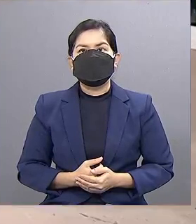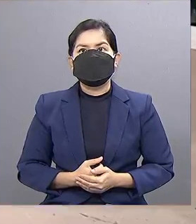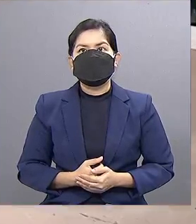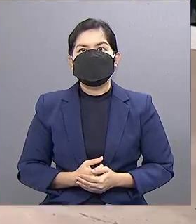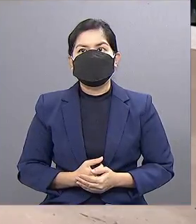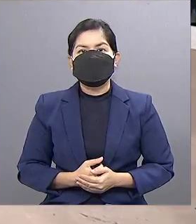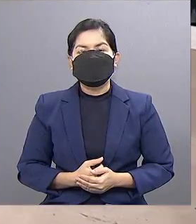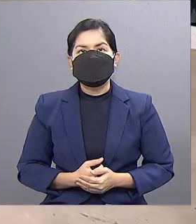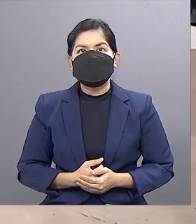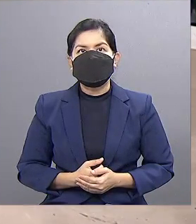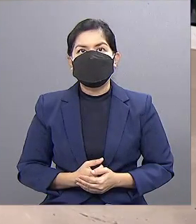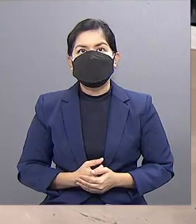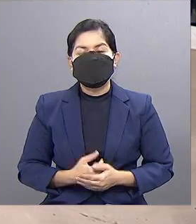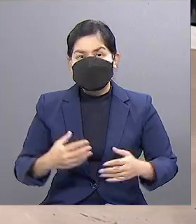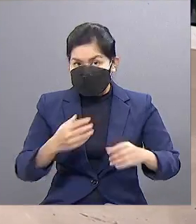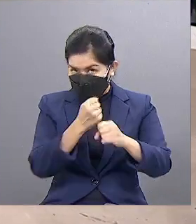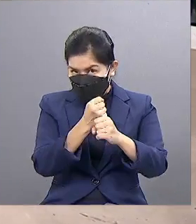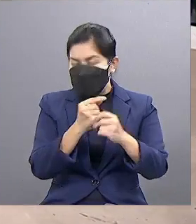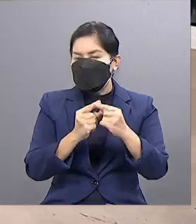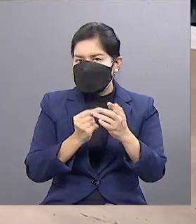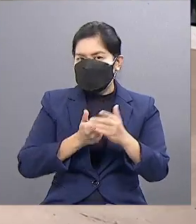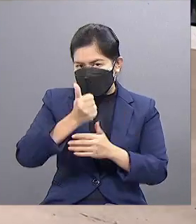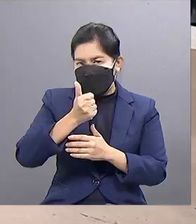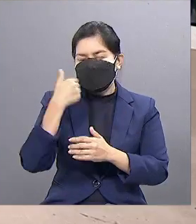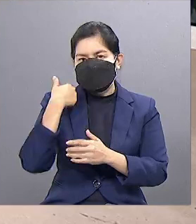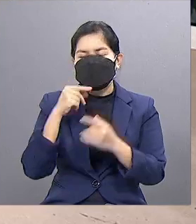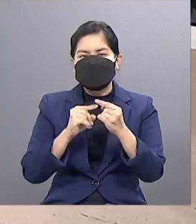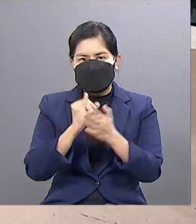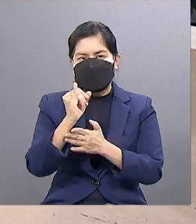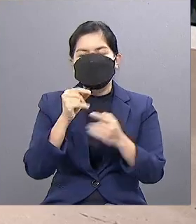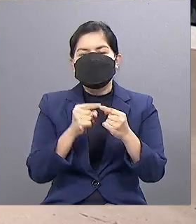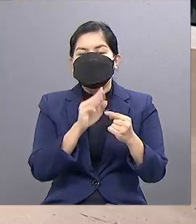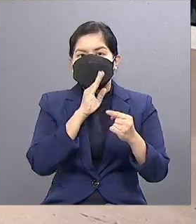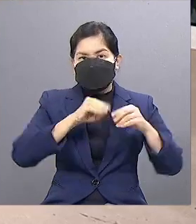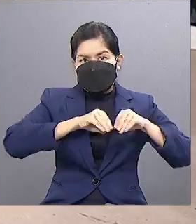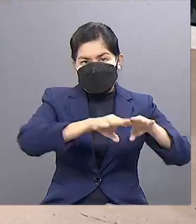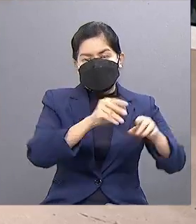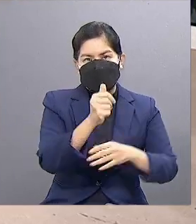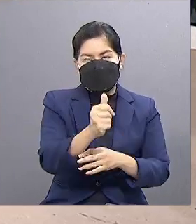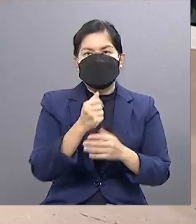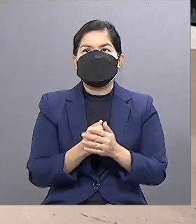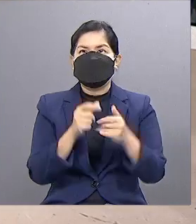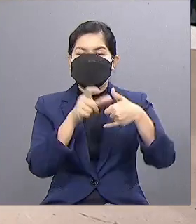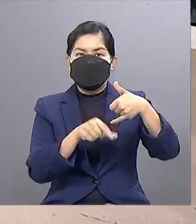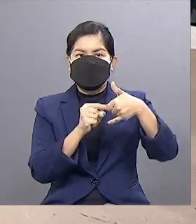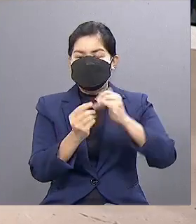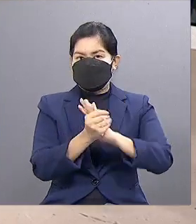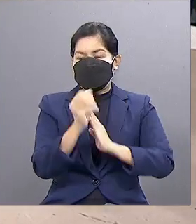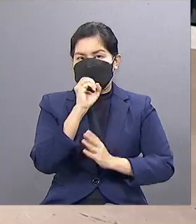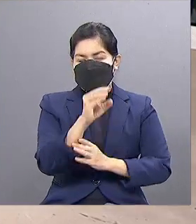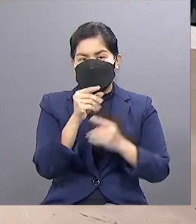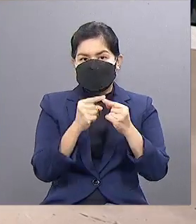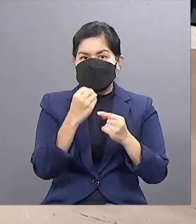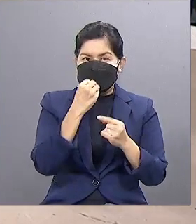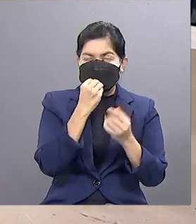สรุปเรื่องนี้ชัวร์นะครับสามารถแชร์ต่อได้นะครับผู้เชี่ยวชาญยืนยันนะครับว่าการบริโภคผักผลไม้อย่างเช่นแคร